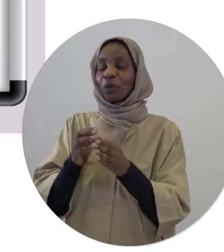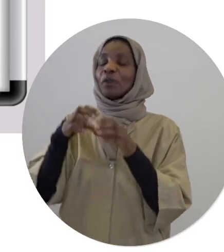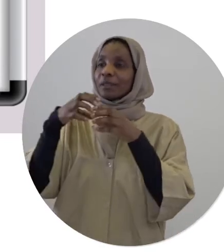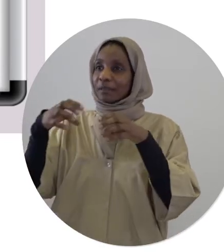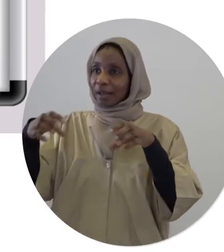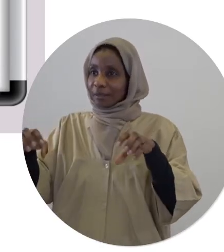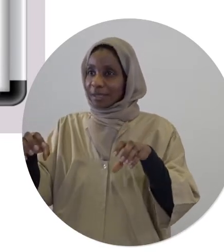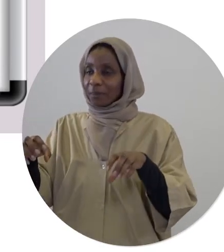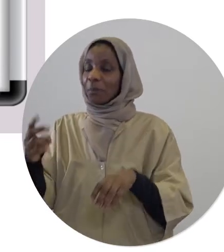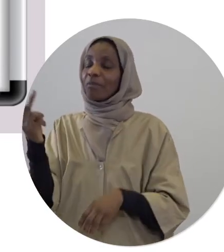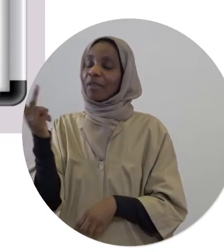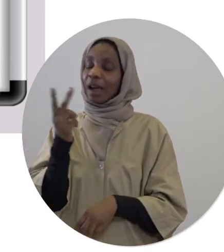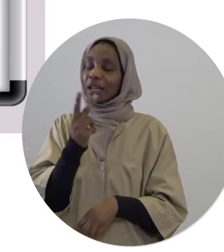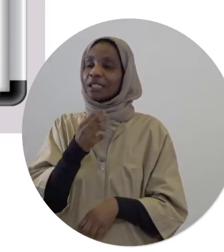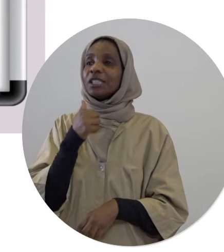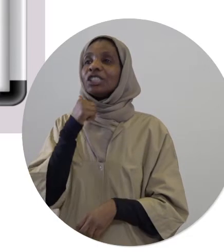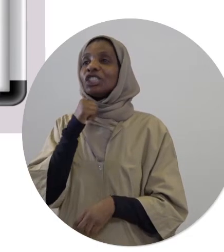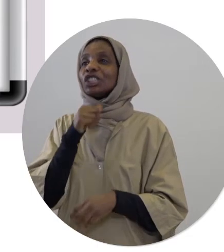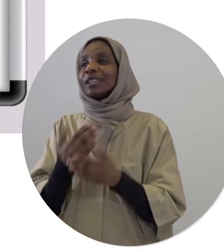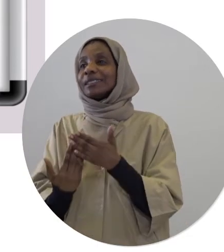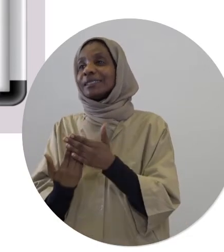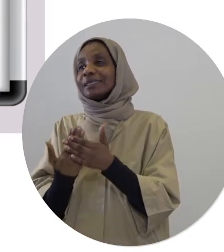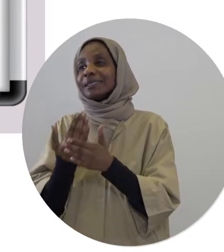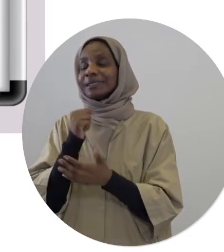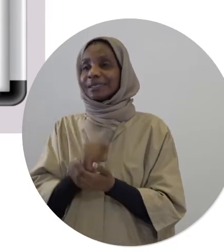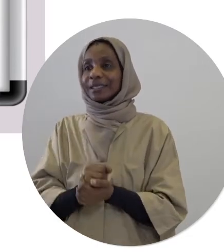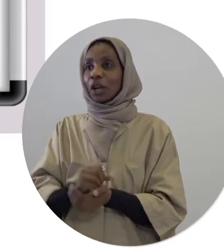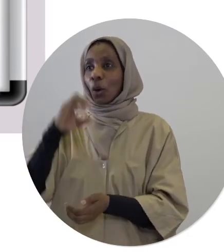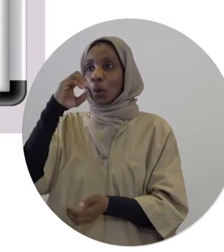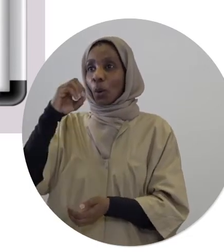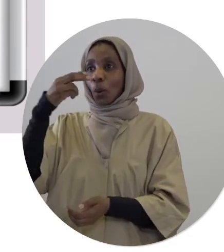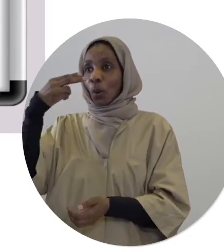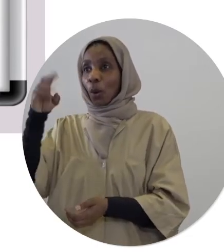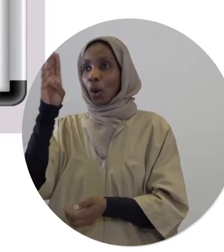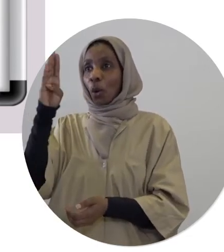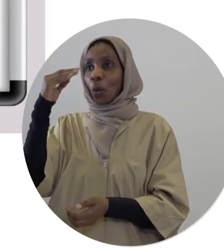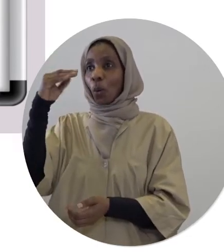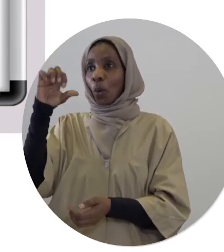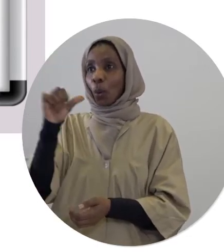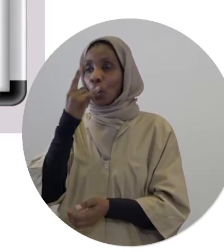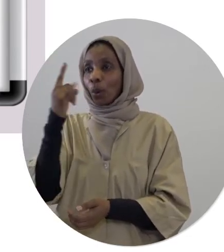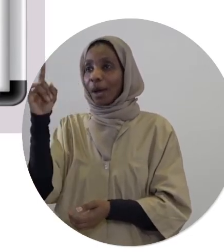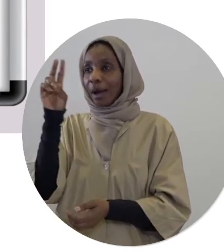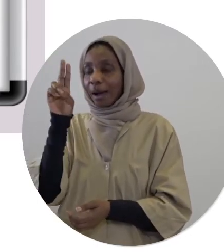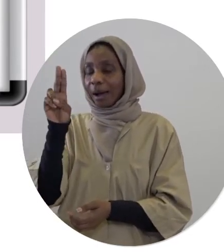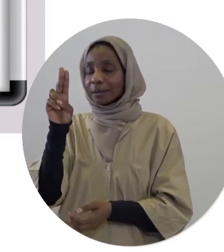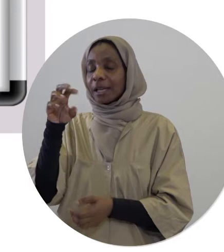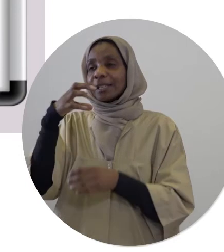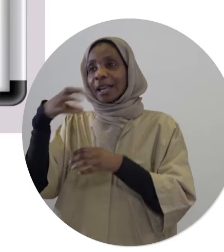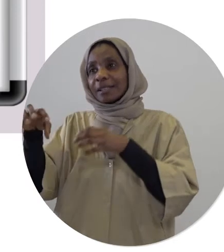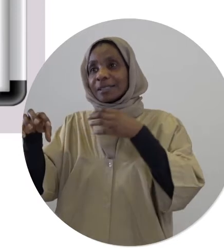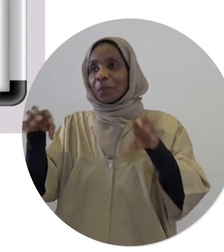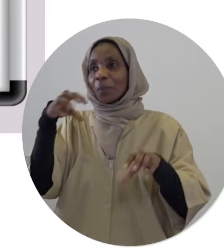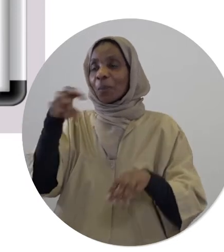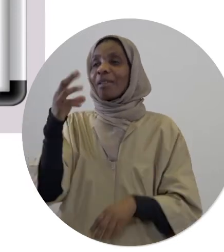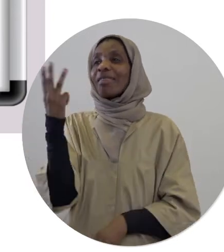لدي تصنيف جديد، تنقسم الكحولات إلى ثلاث أنواع بحسب عدد مجموعات الهيدروكسيل